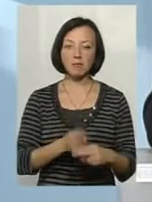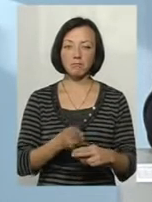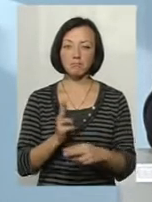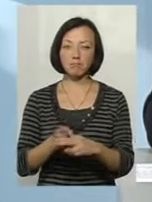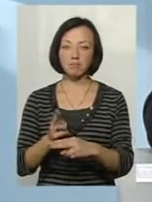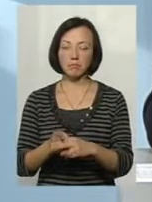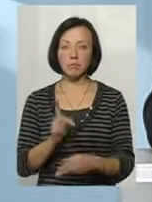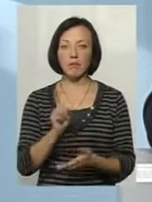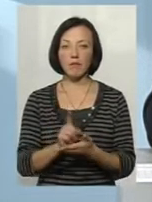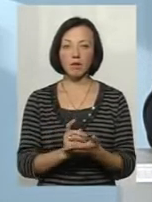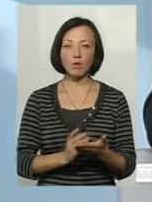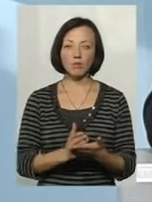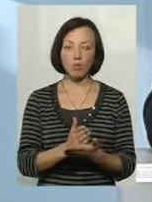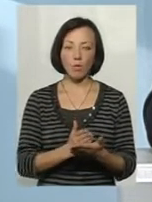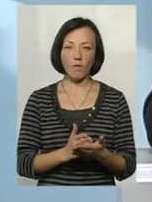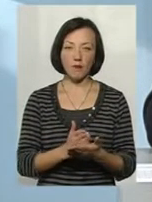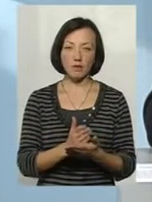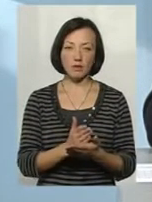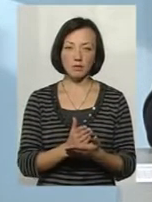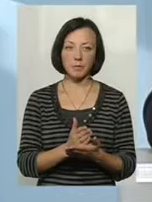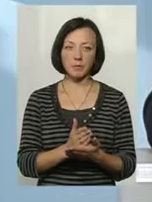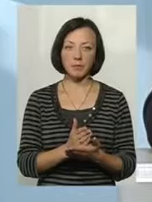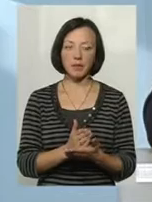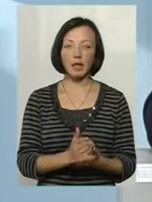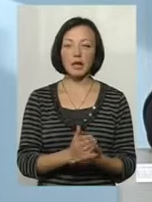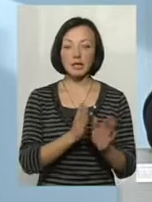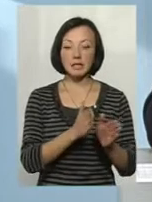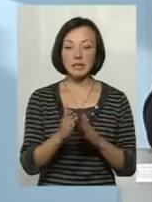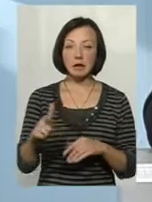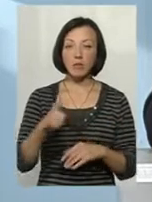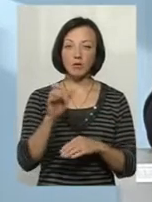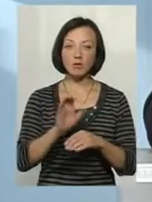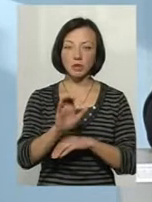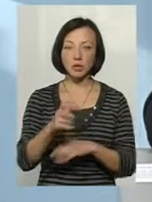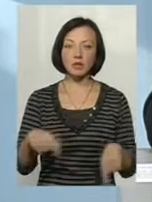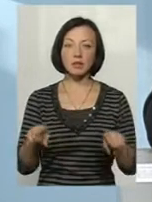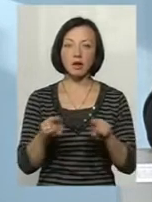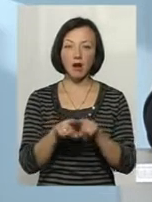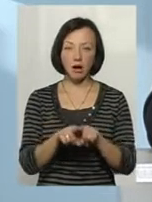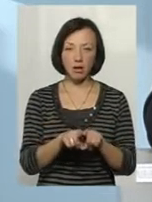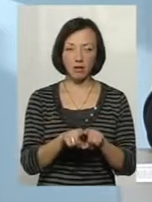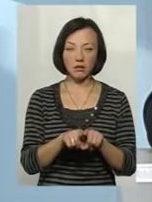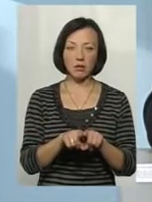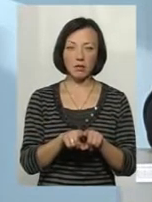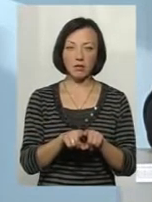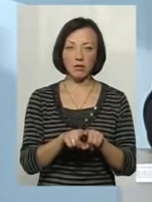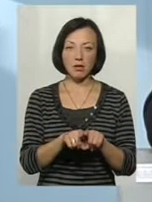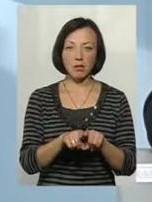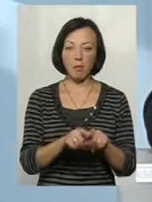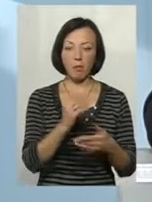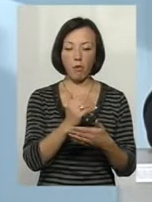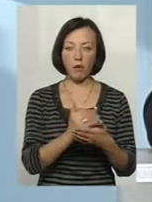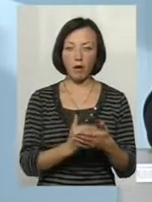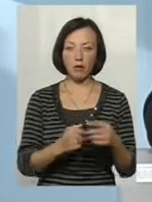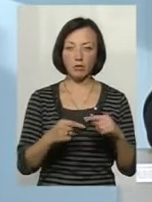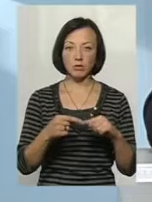повинна обслуговуватися. Для систем газопостачання прийнятий наступний алгоритм обслуговування.